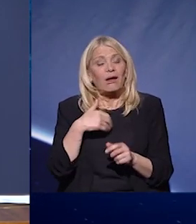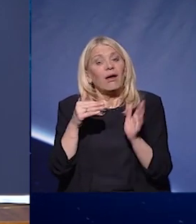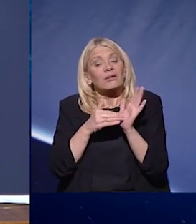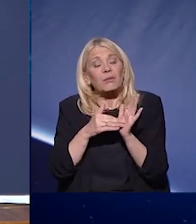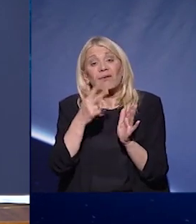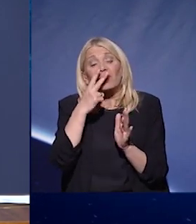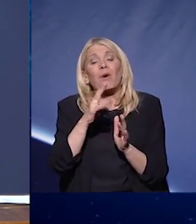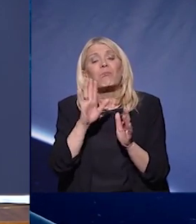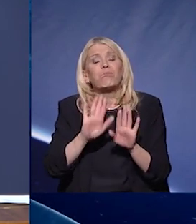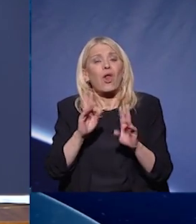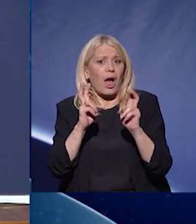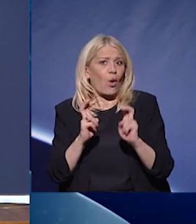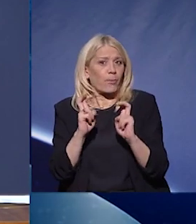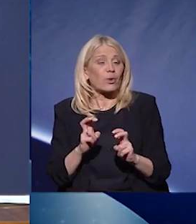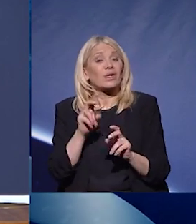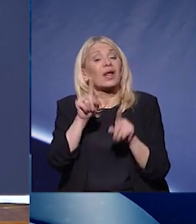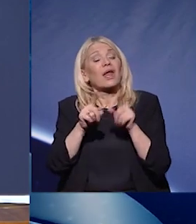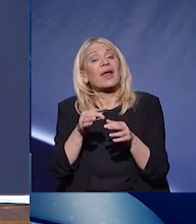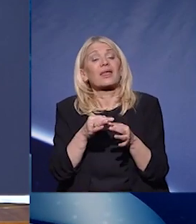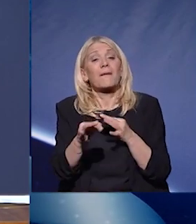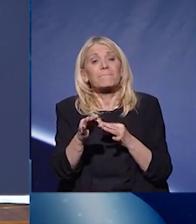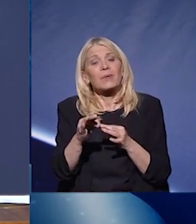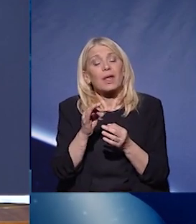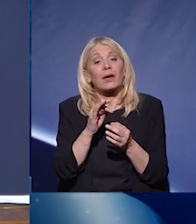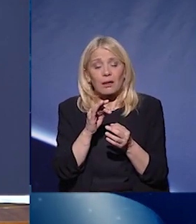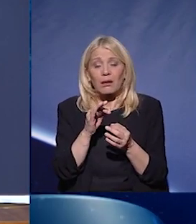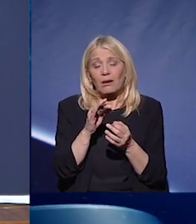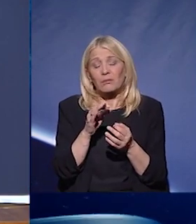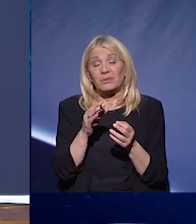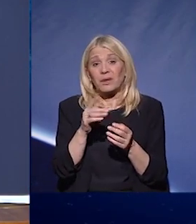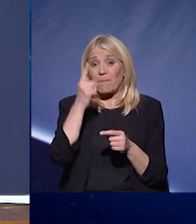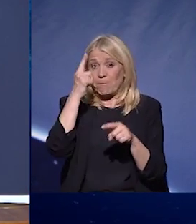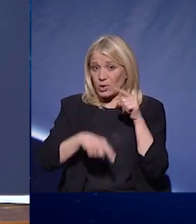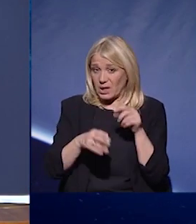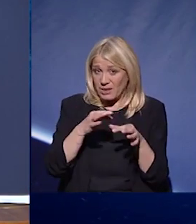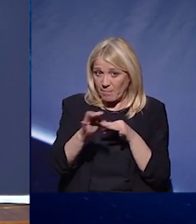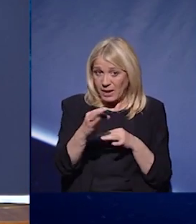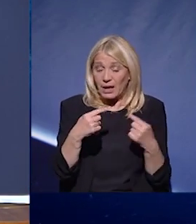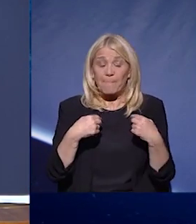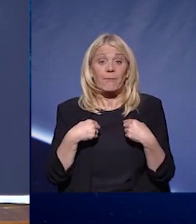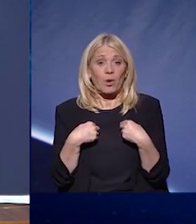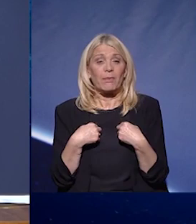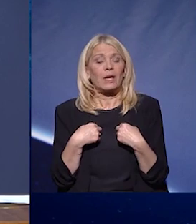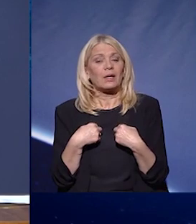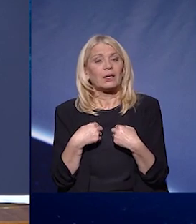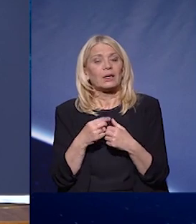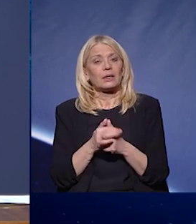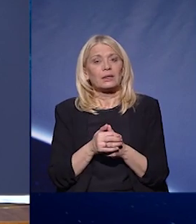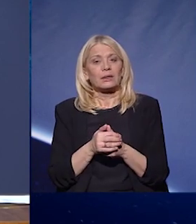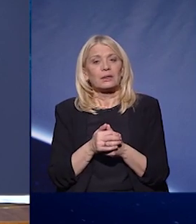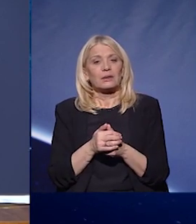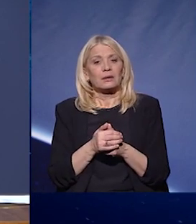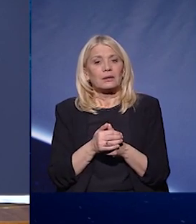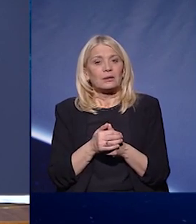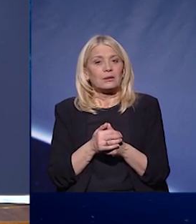da popuštamo i da neke mere prepuštamo. Poslednja mera, po meni, opet, ja